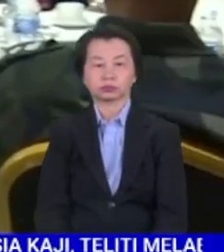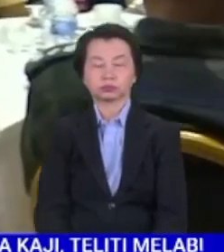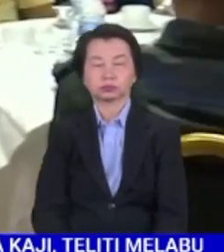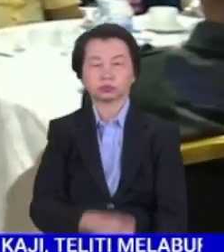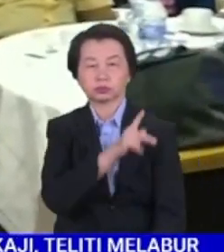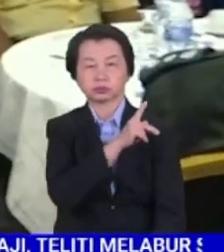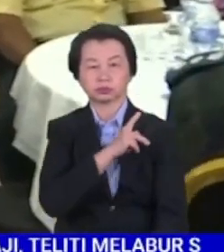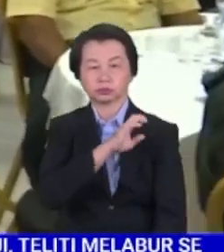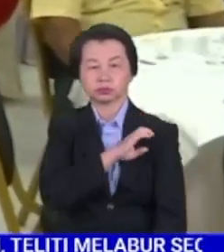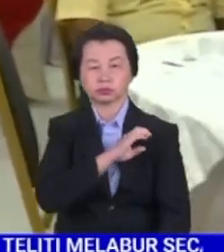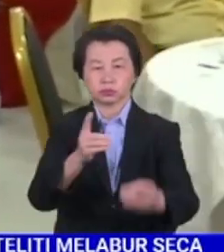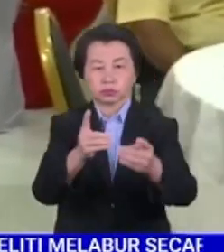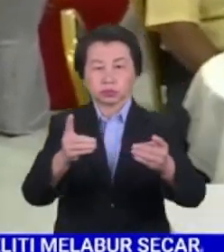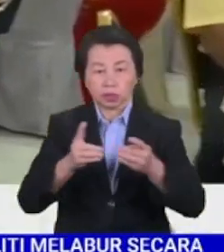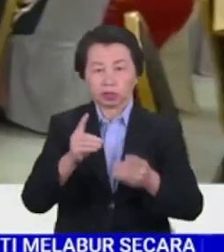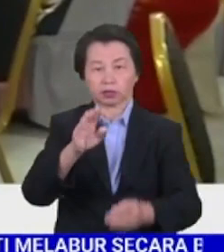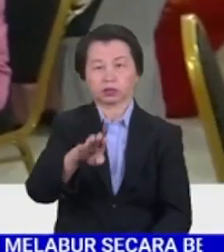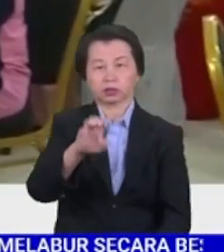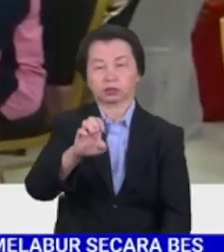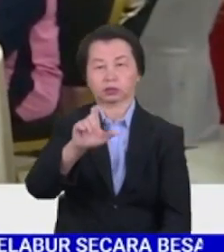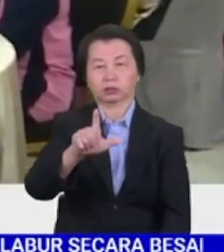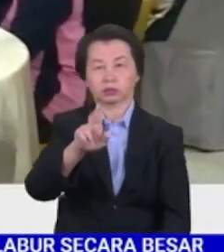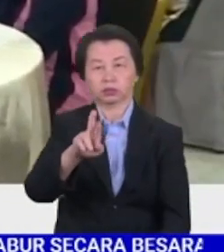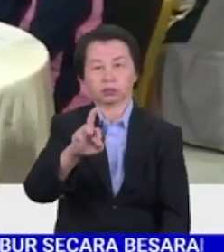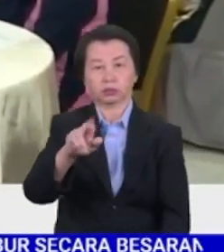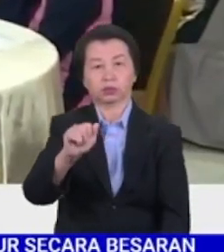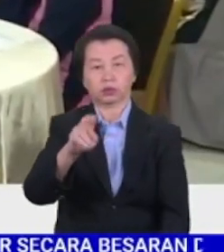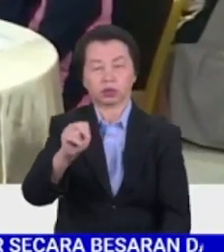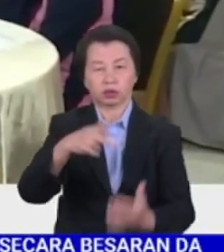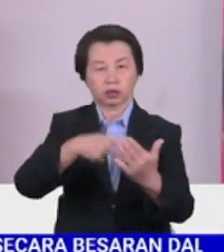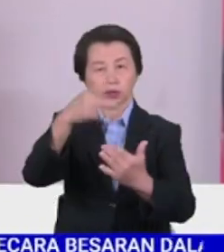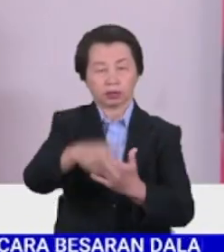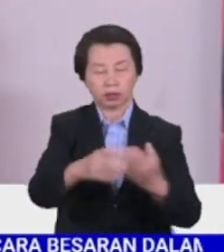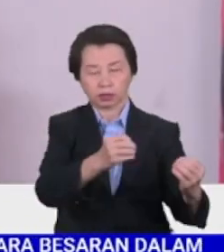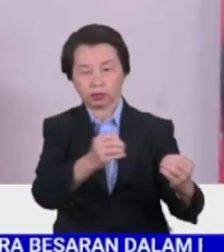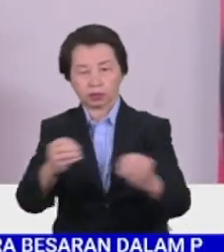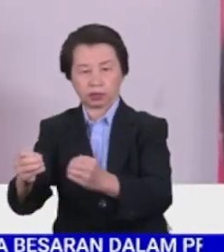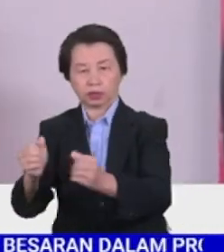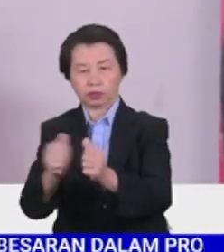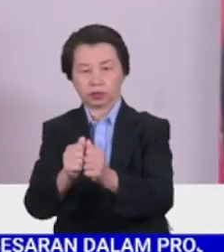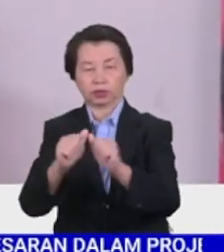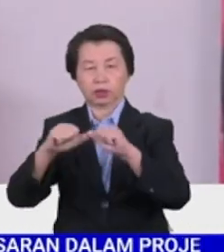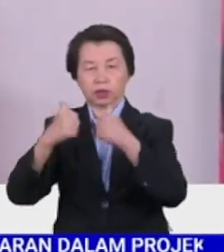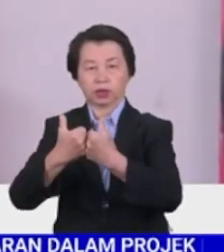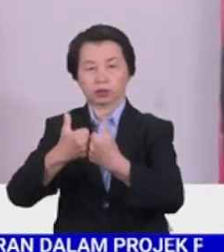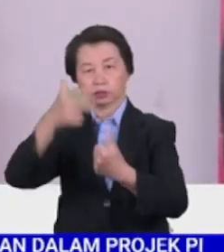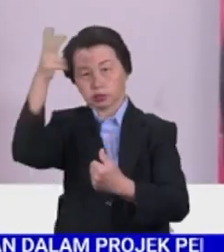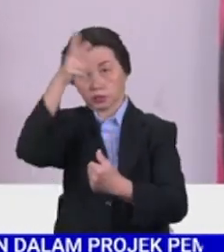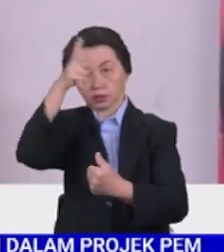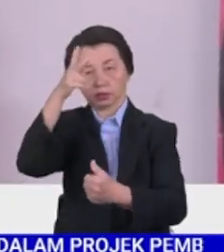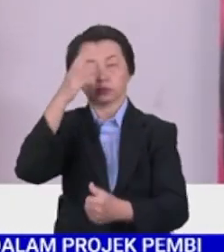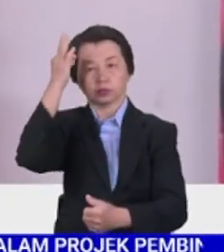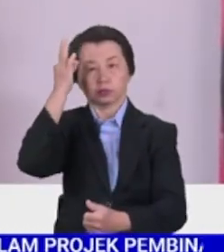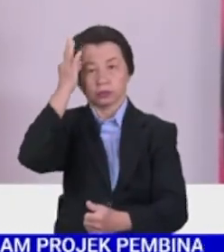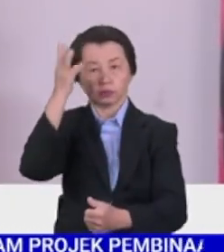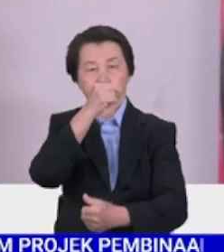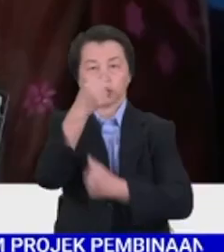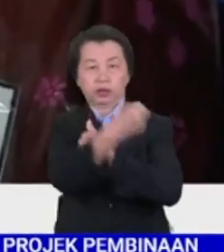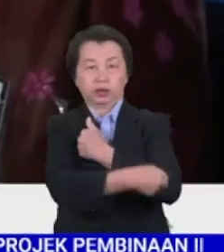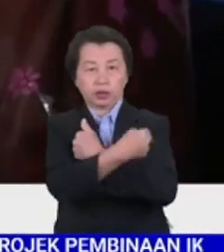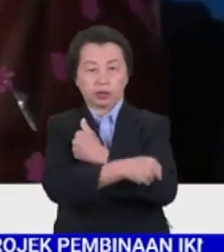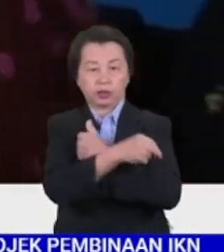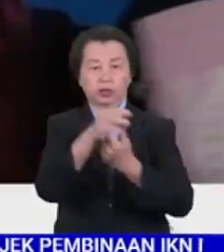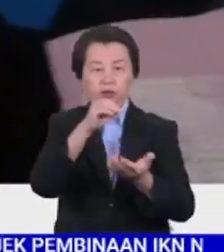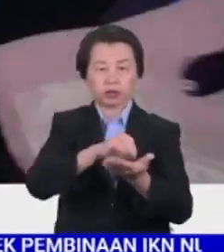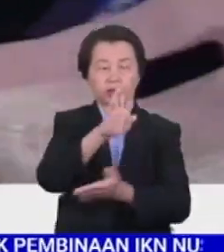Menurut Ketua Polis Daerah Beluran, Superintendent Kasim Muda, program dianjurkan bersama Agensi Kerajaan Persekutuan dan Negeri